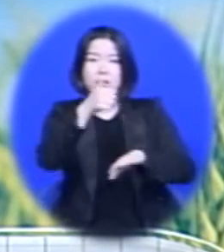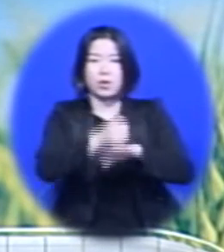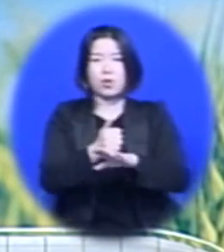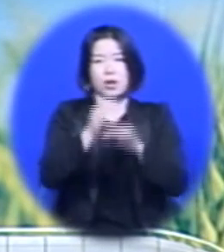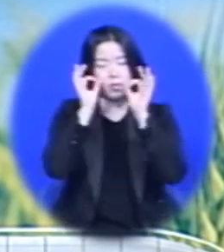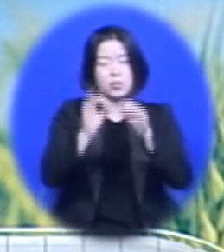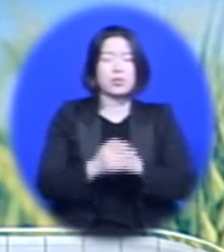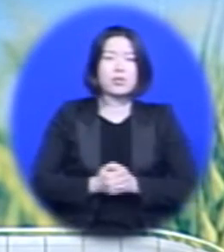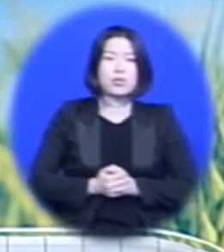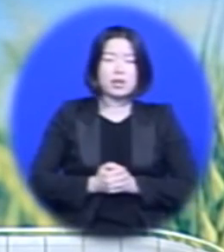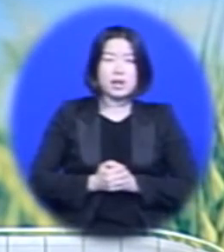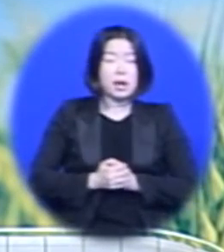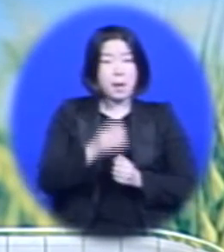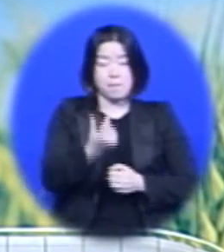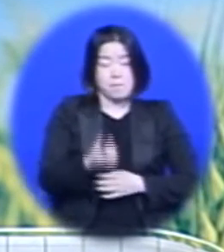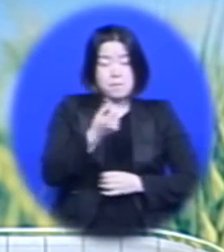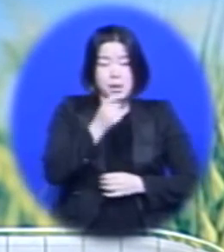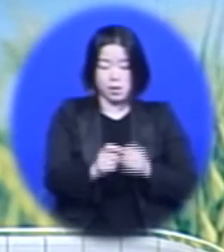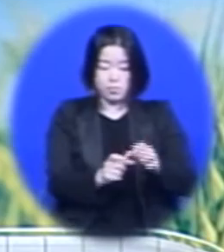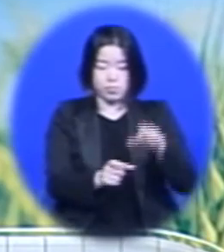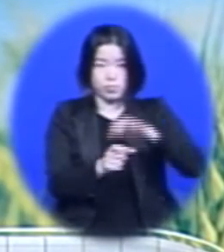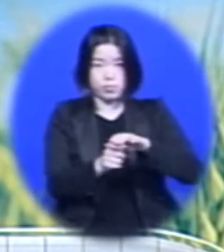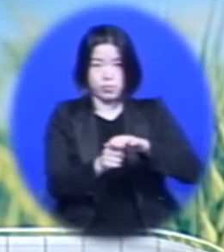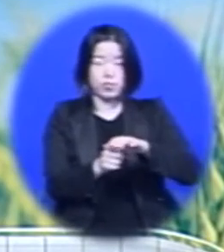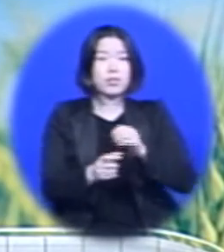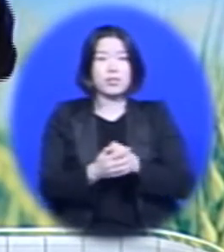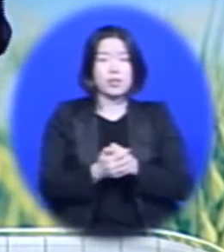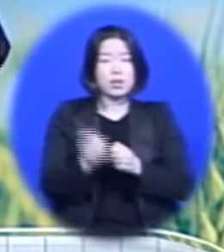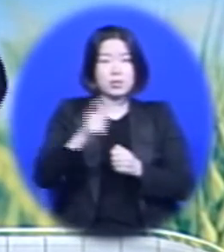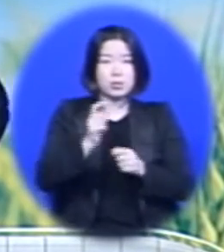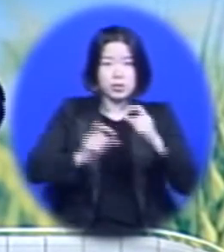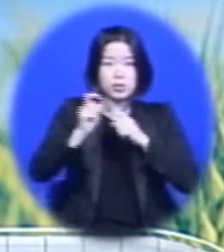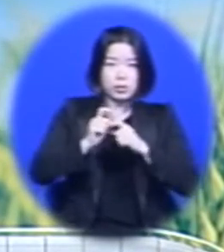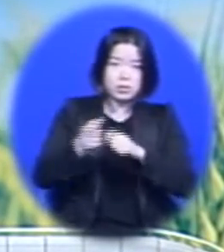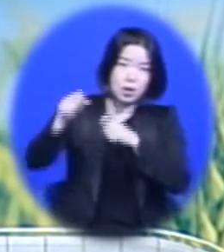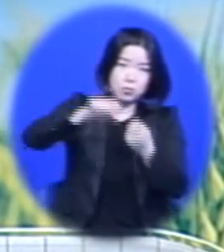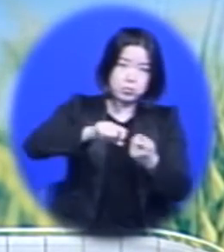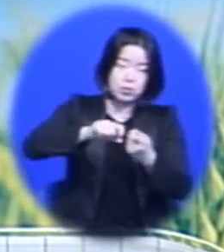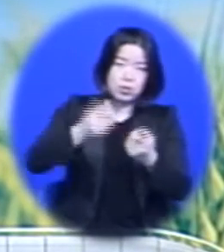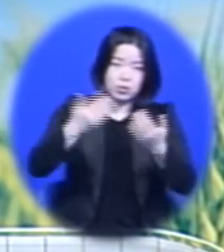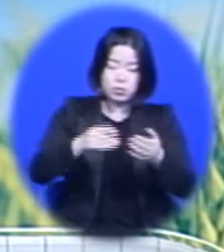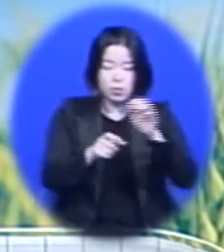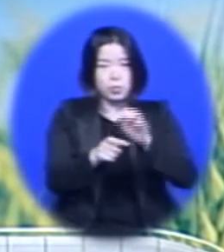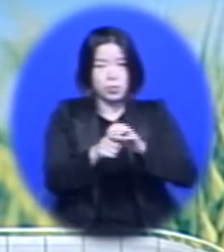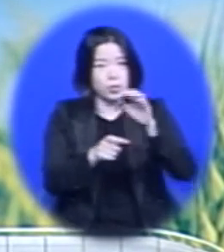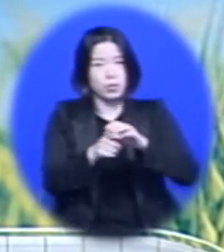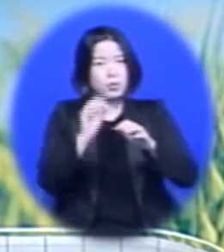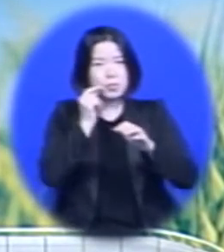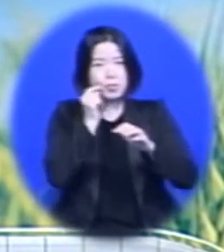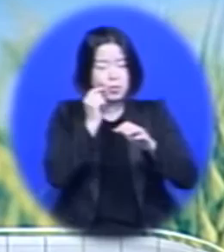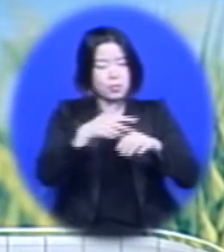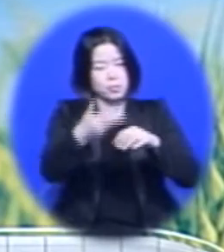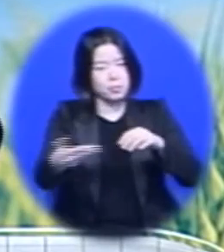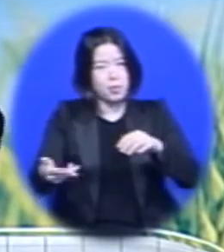것입니다. 금방 차버립니다. 그리고는 더 이상 부어줘도 하나도 그릇에 담아내지를